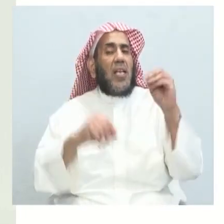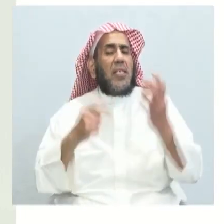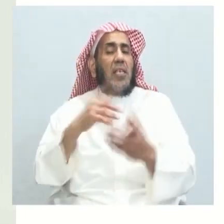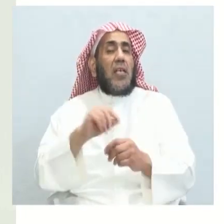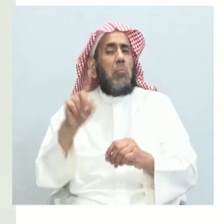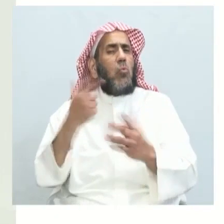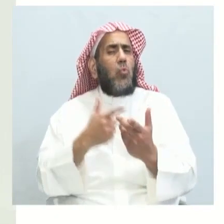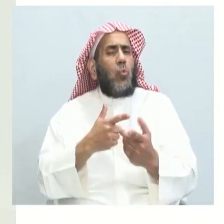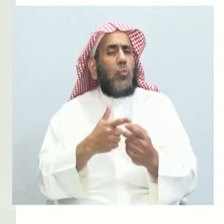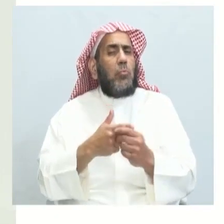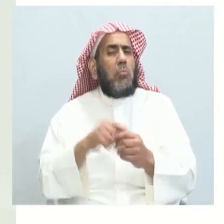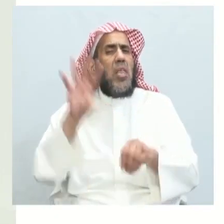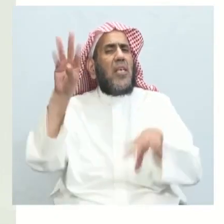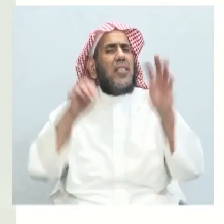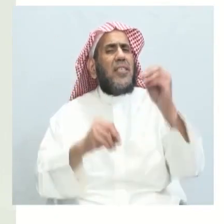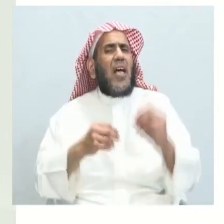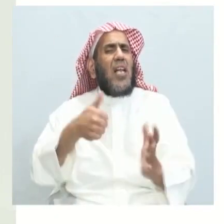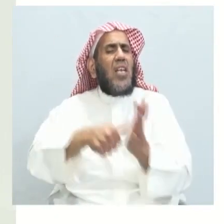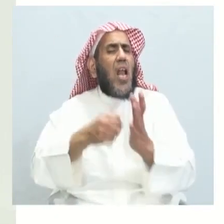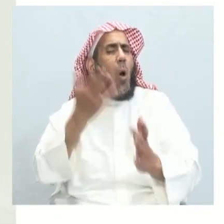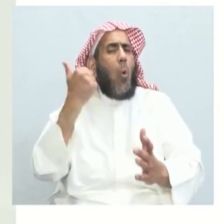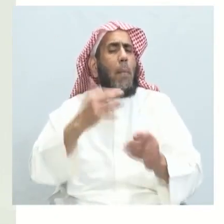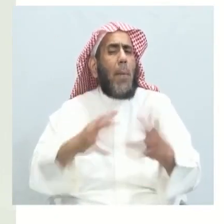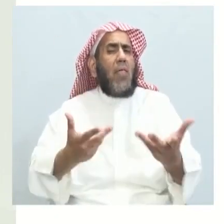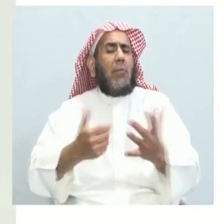تميزت بماذا تميزت القصه